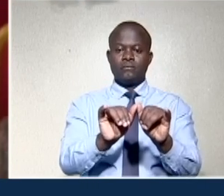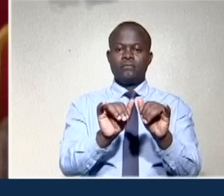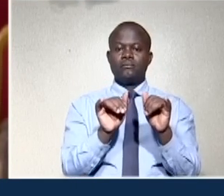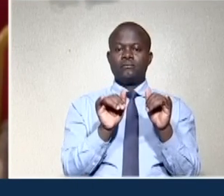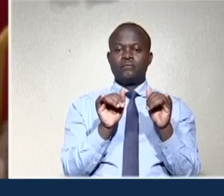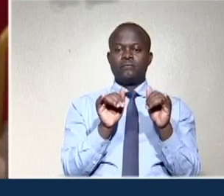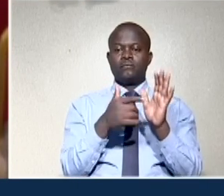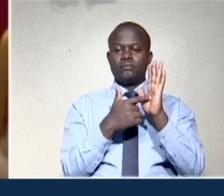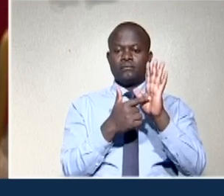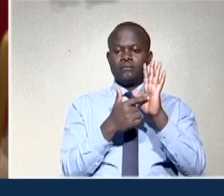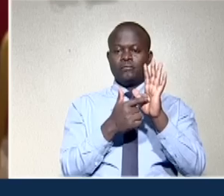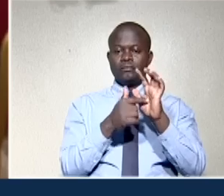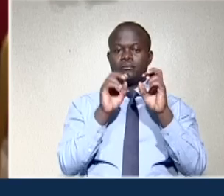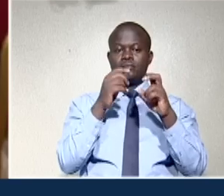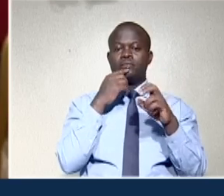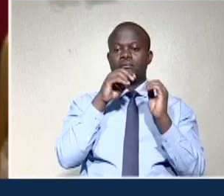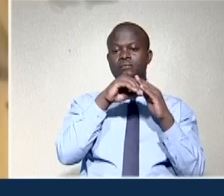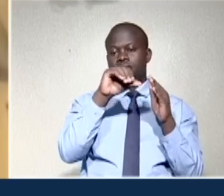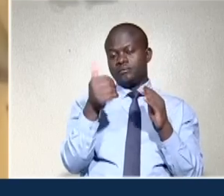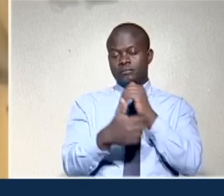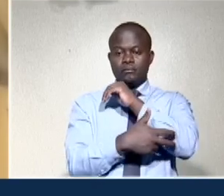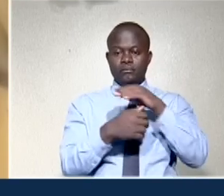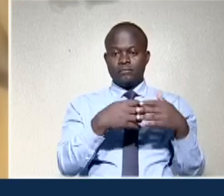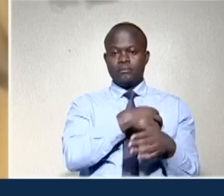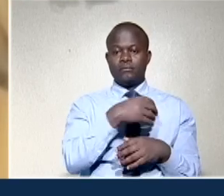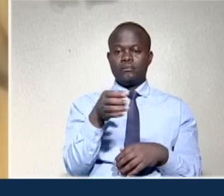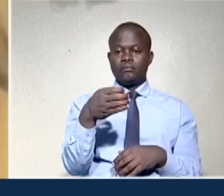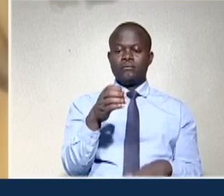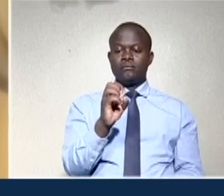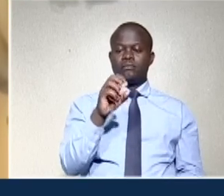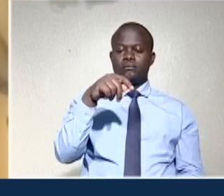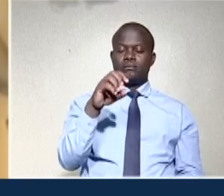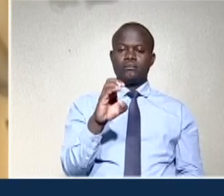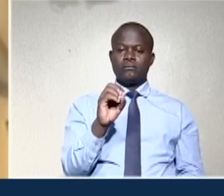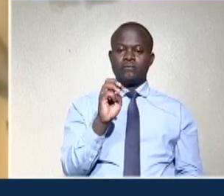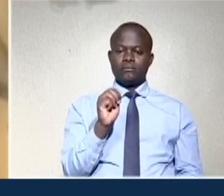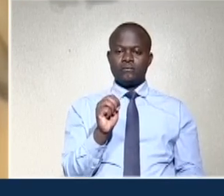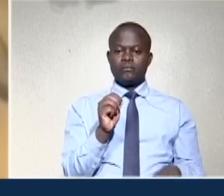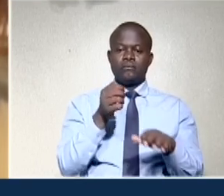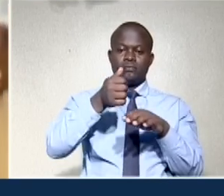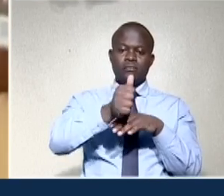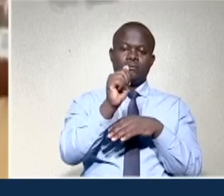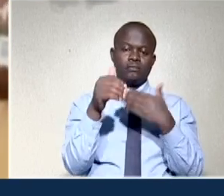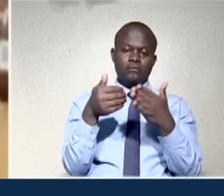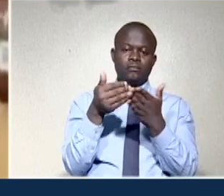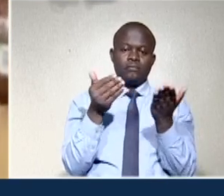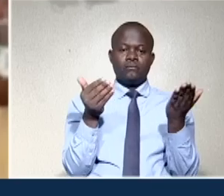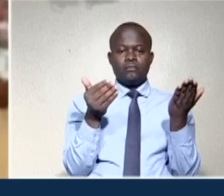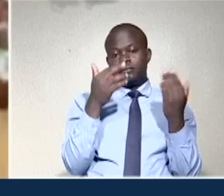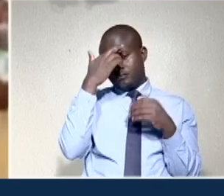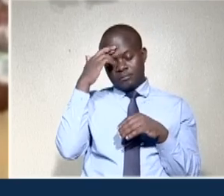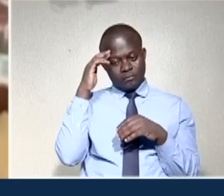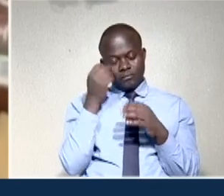twasize rero twerekanye ko hari abanyereje umutungo wa koperative Copcom ibyo rero muri make nibyo turimo